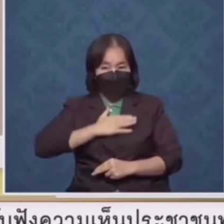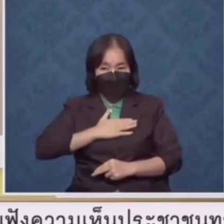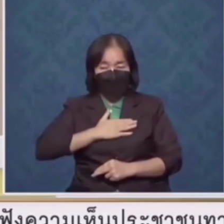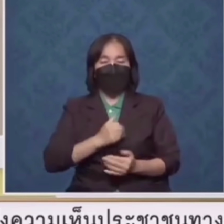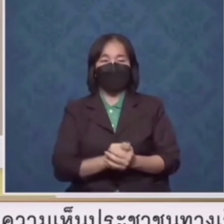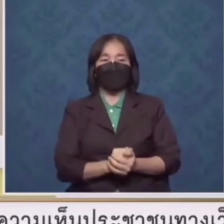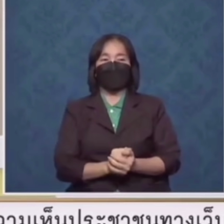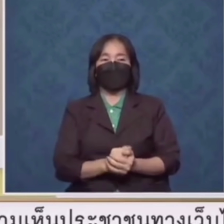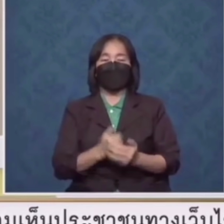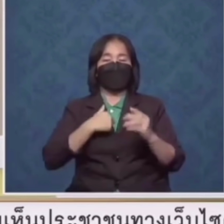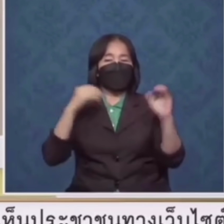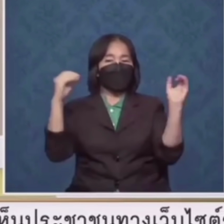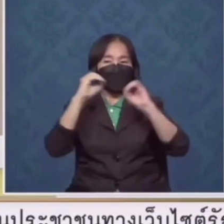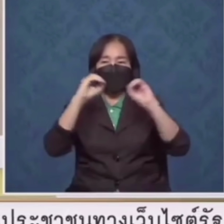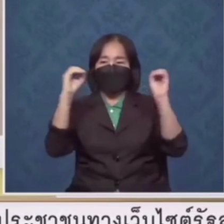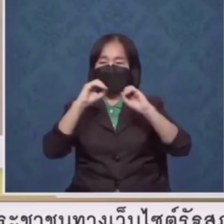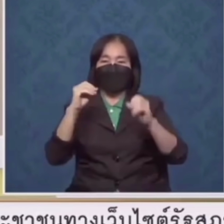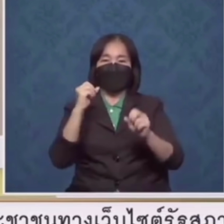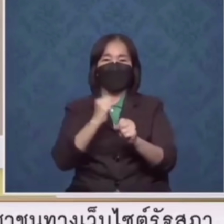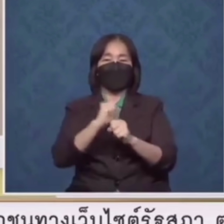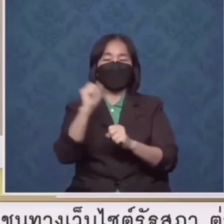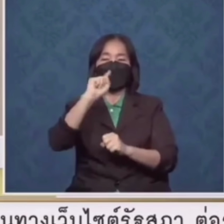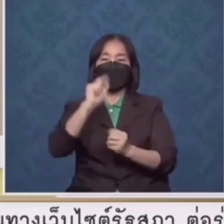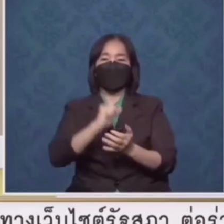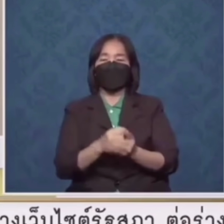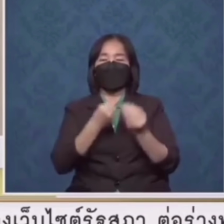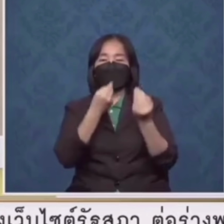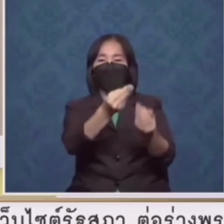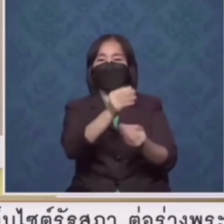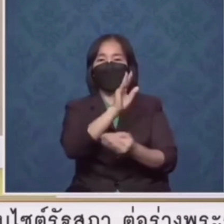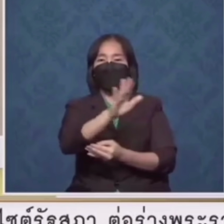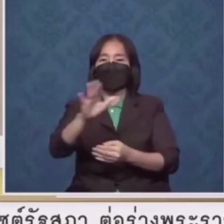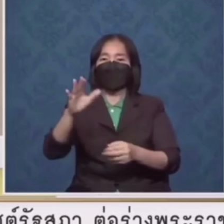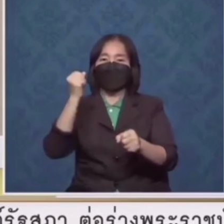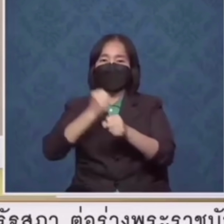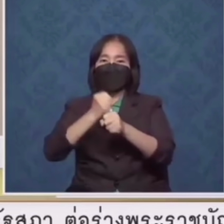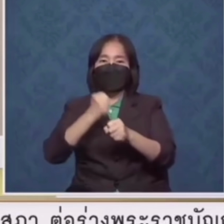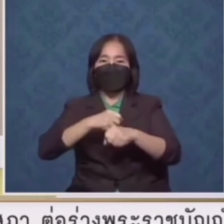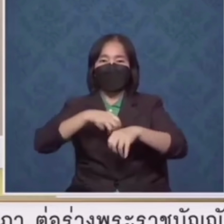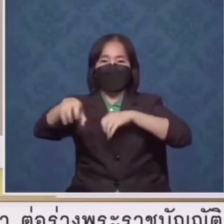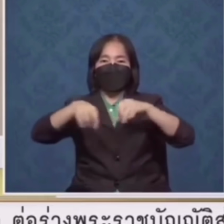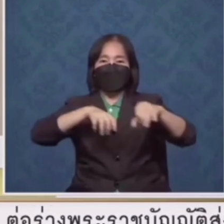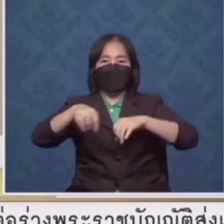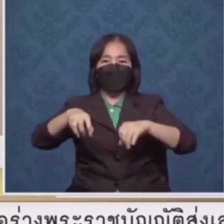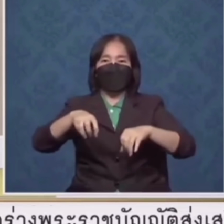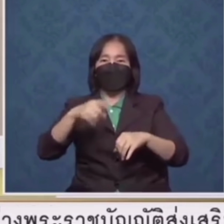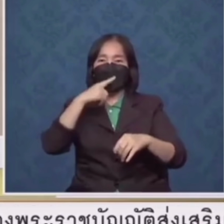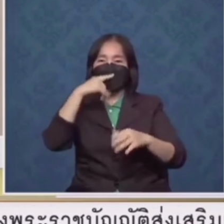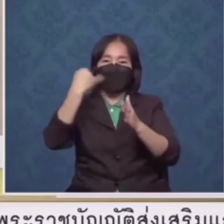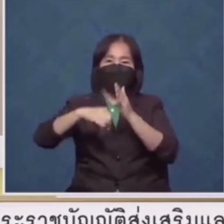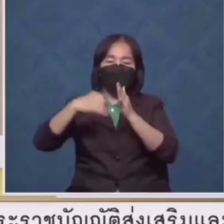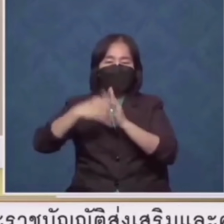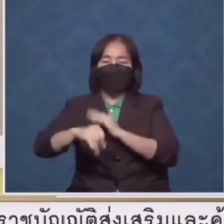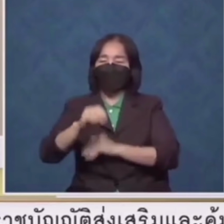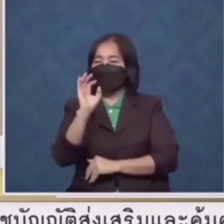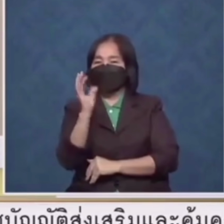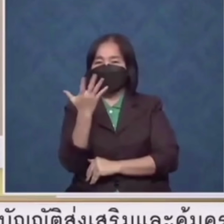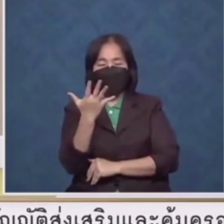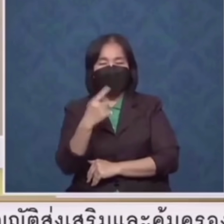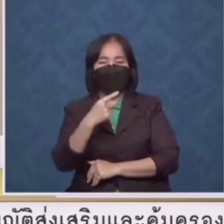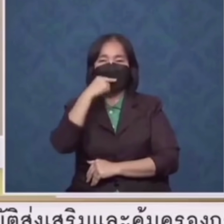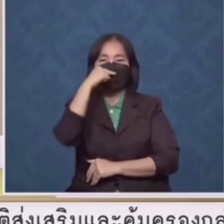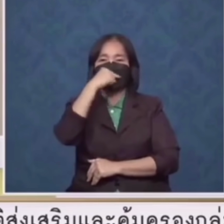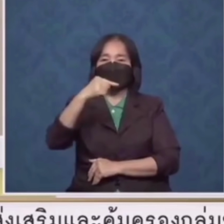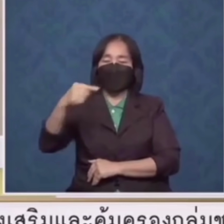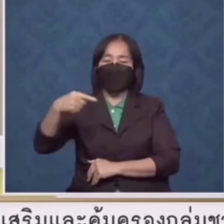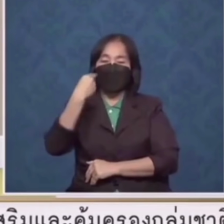ได้เคยมีนโยบายที่จะให้หน่วยต่างๆนั้นไปดําเนินการอะไรที่เป็นเรื่องของการบิดเบือนไปให้ร้ายกับบุคคลหรือกลุ่มบุคคลใด